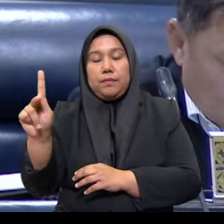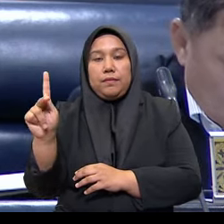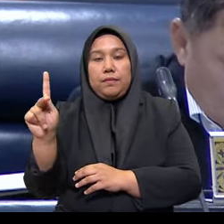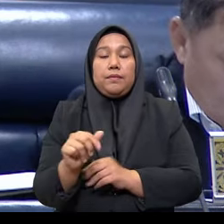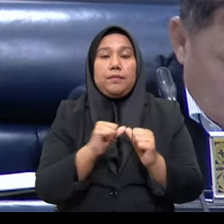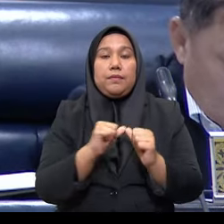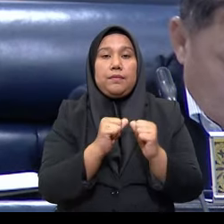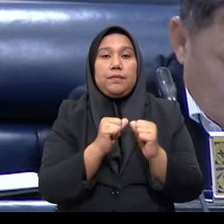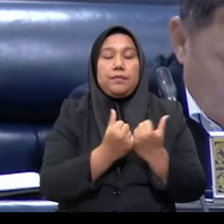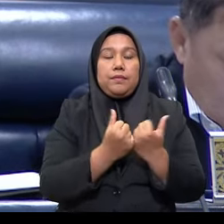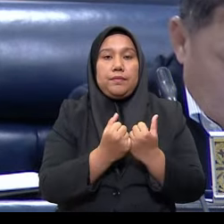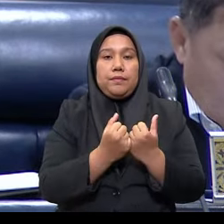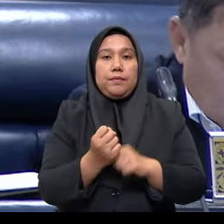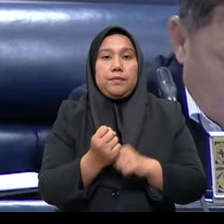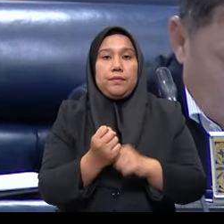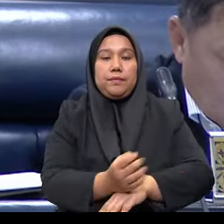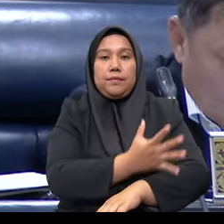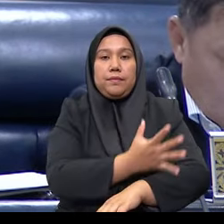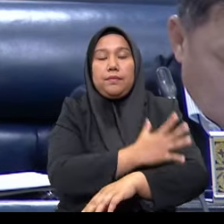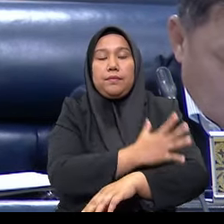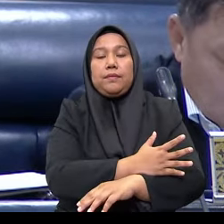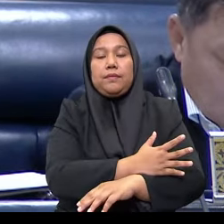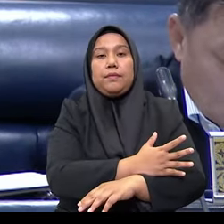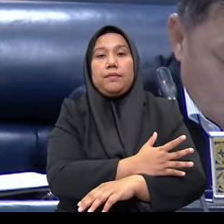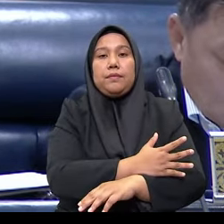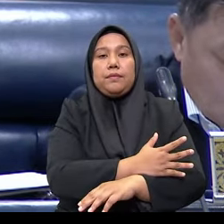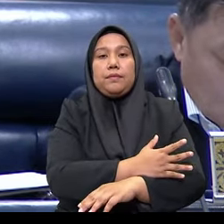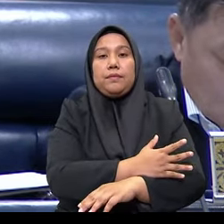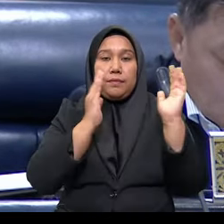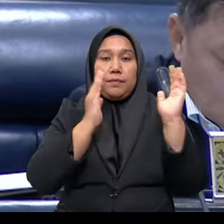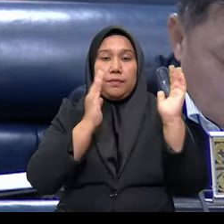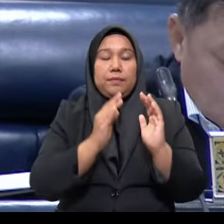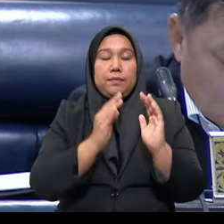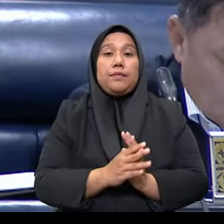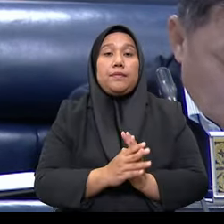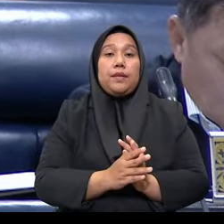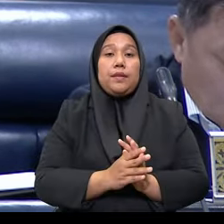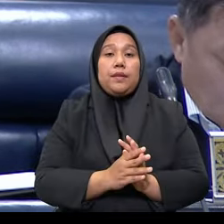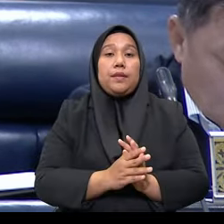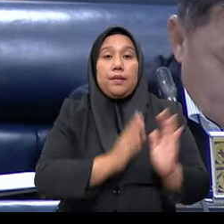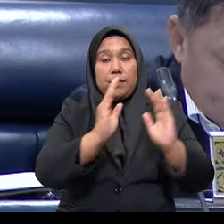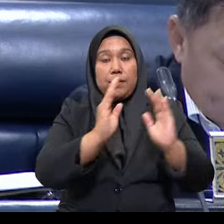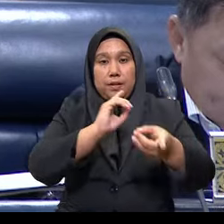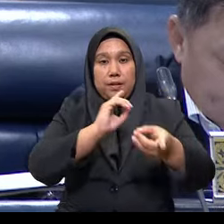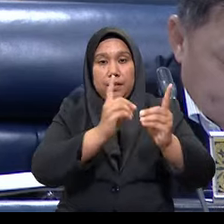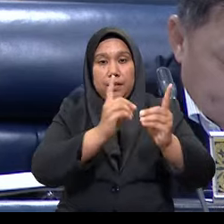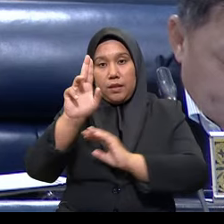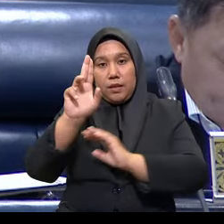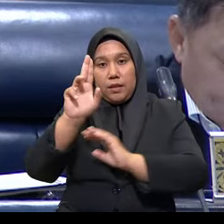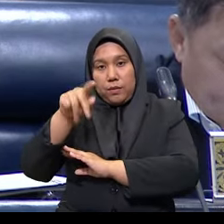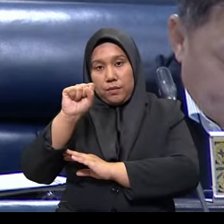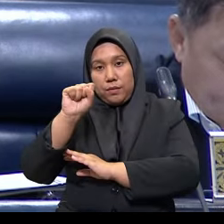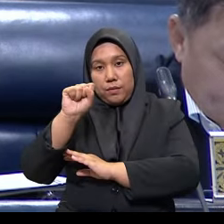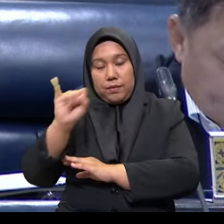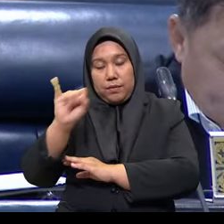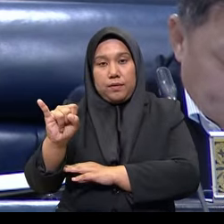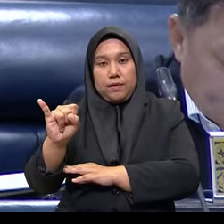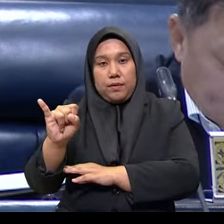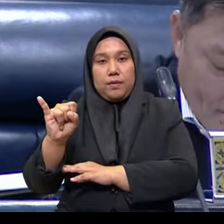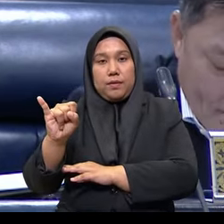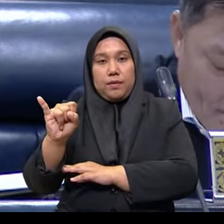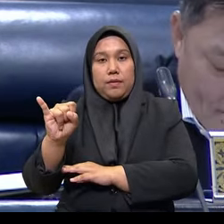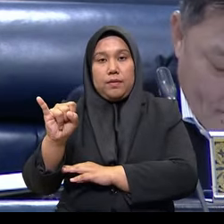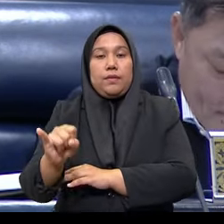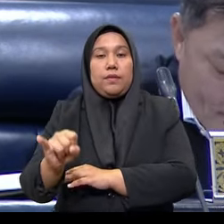Malaysia, Perpustakaan Digital UPSI di Tanjung Malim, Tan Sri Dr. Abdullah